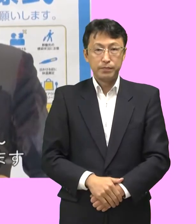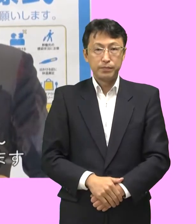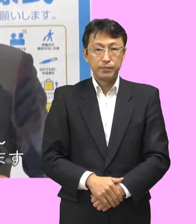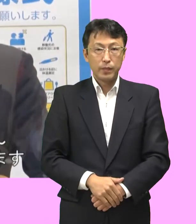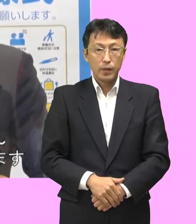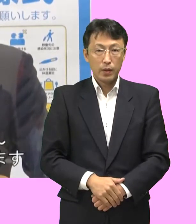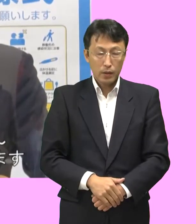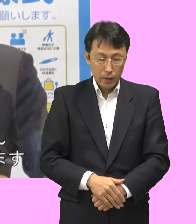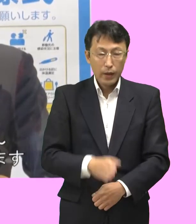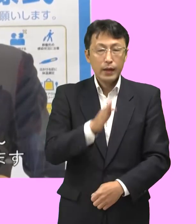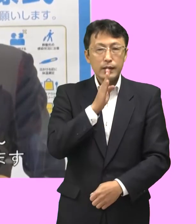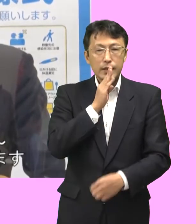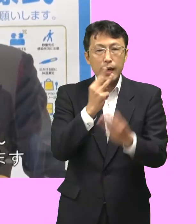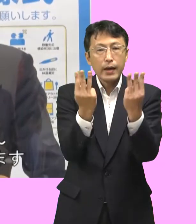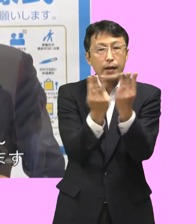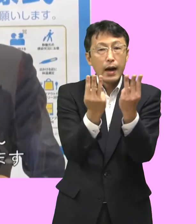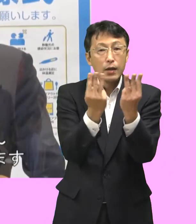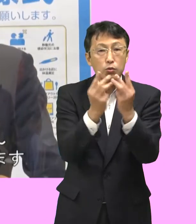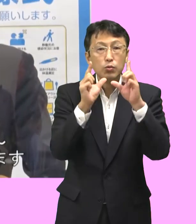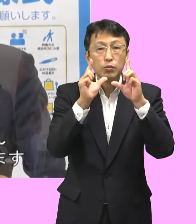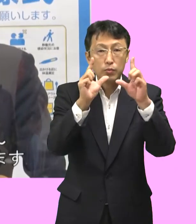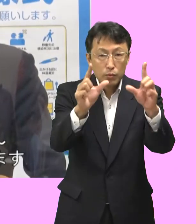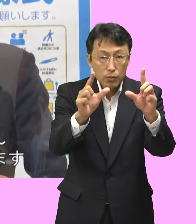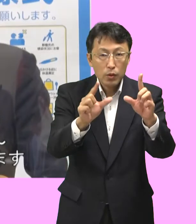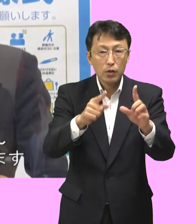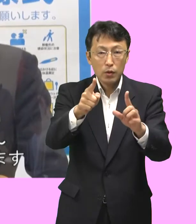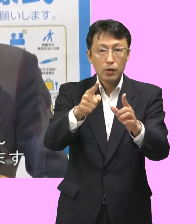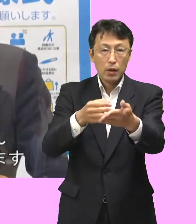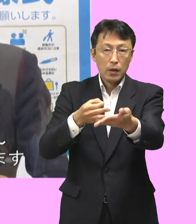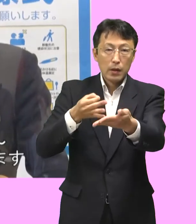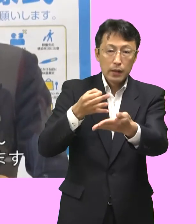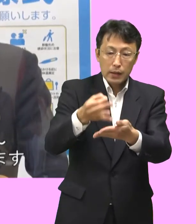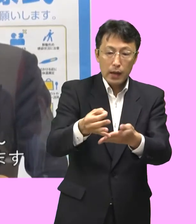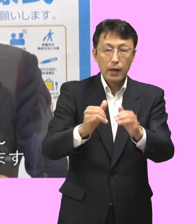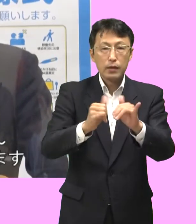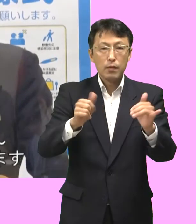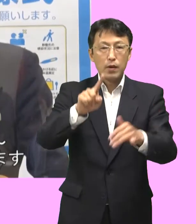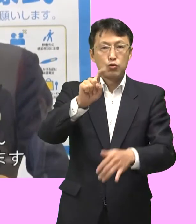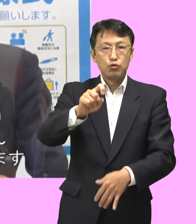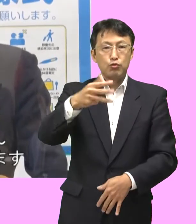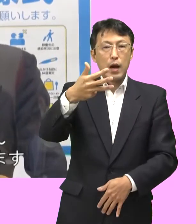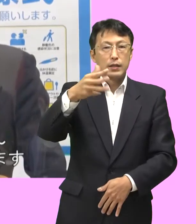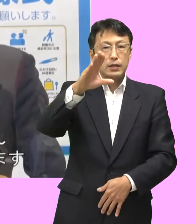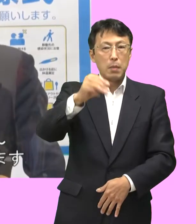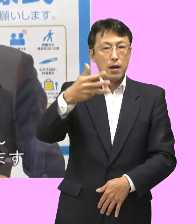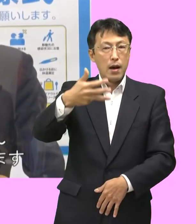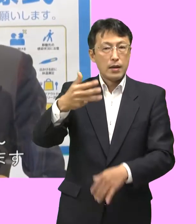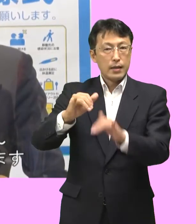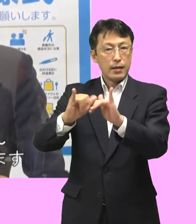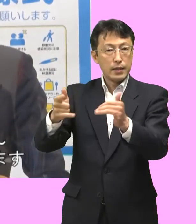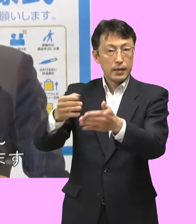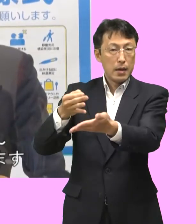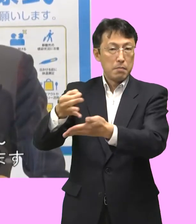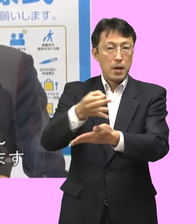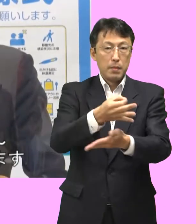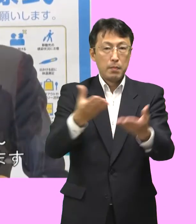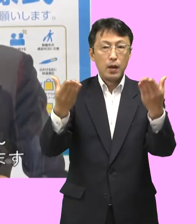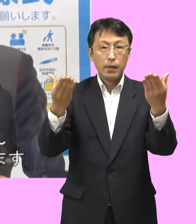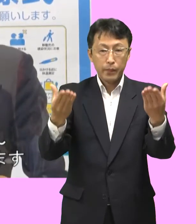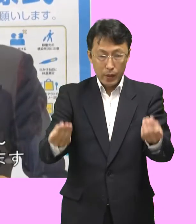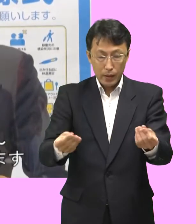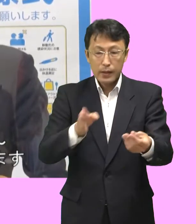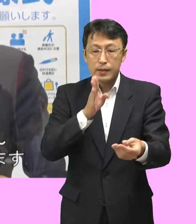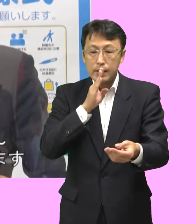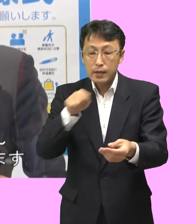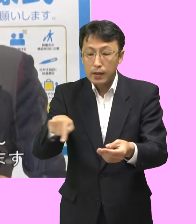クーポンの購入数は、18万8000人の方に購入いただいて、そして、使用された